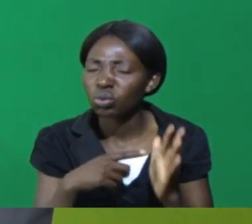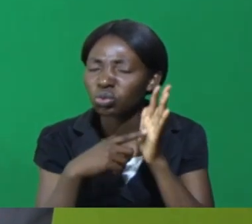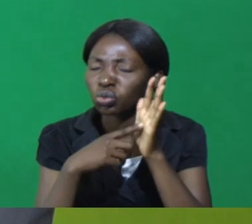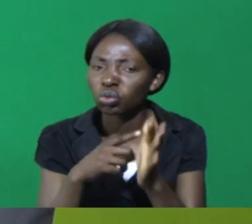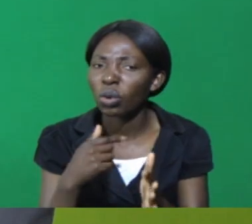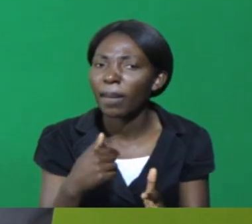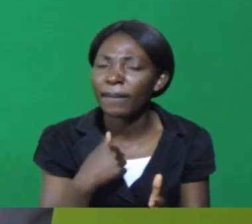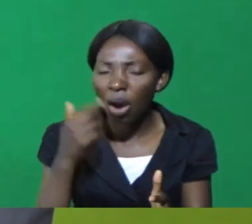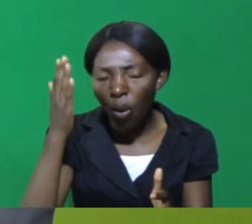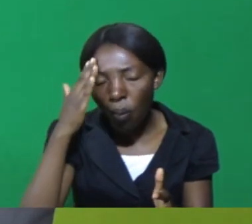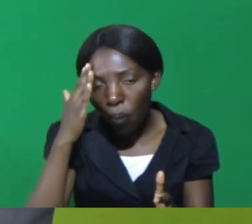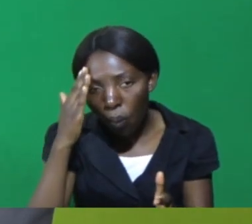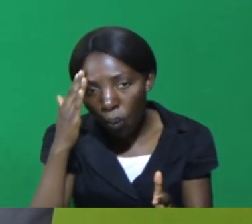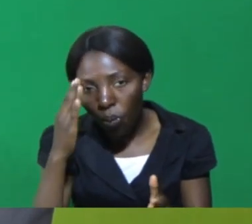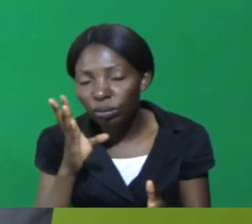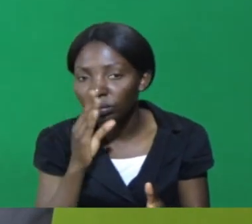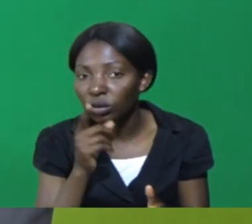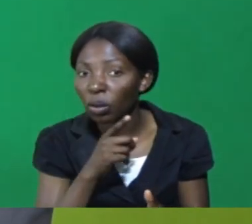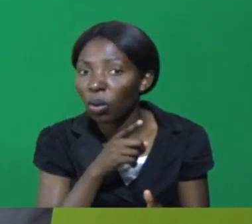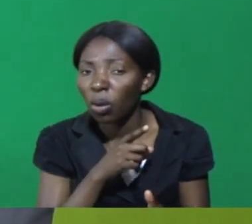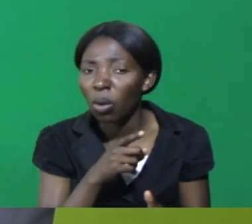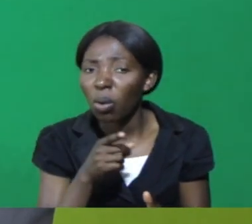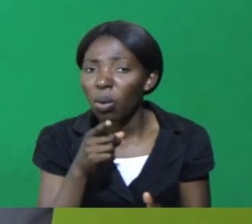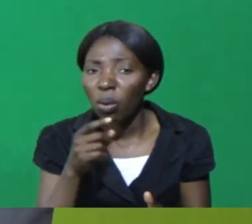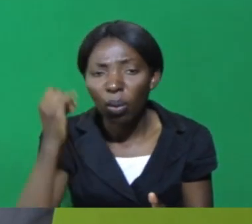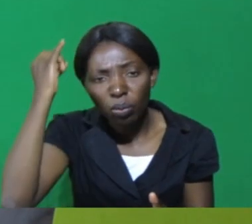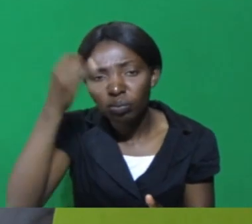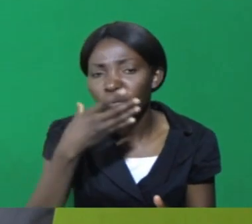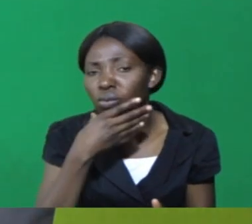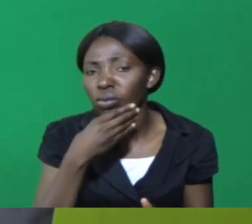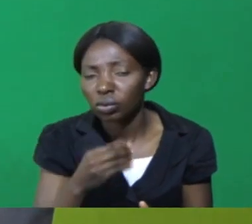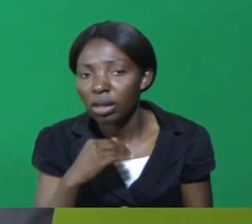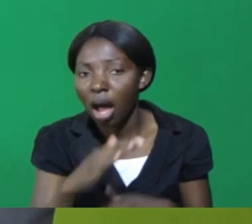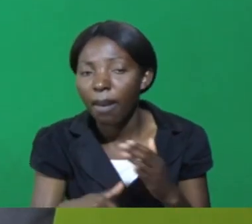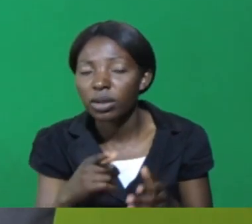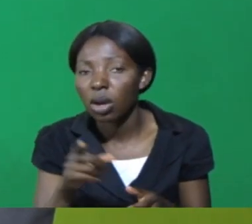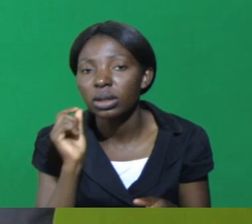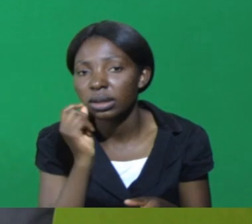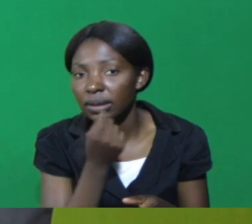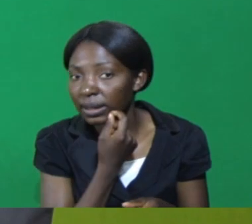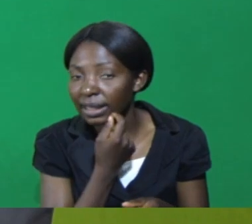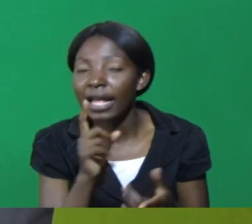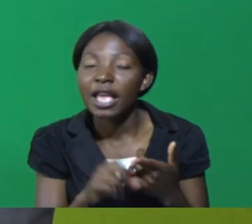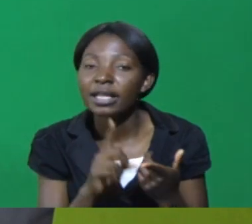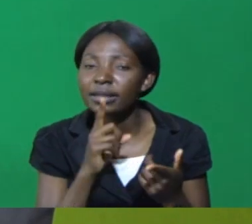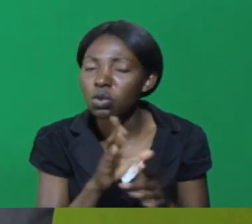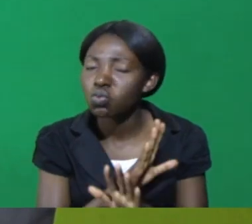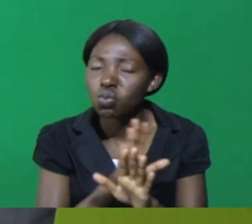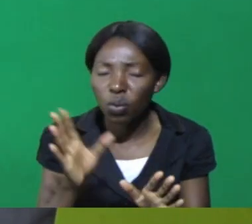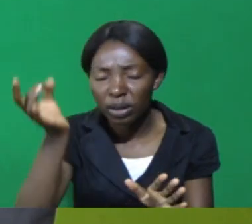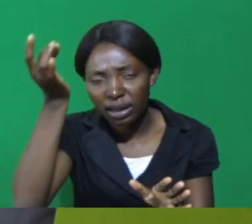here kuti ndianiko pakati patiri unonzwana namambo waIsraeri? Mumwe wavaranda vake akati, kwete ishe wangu